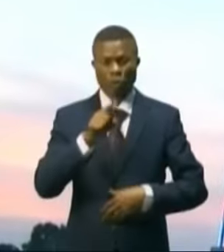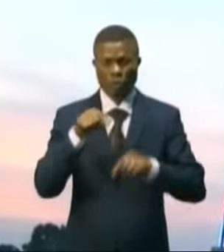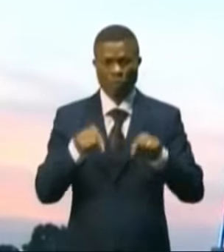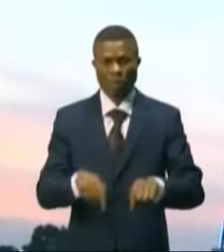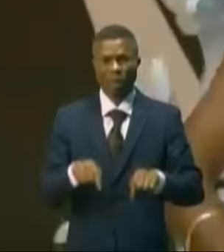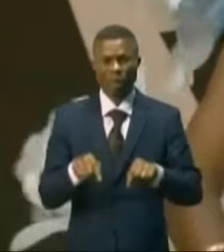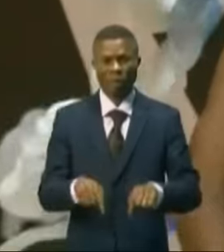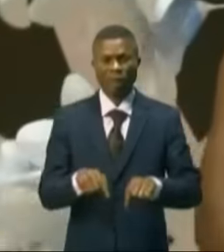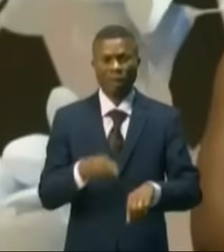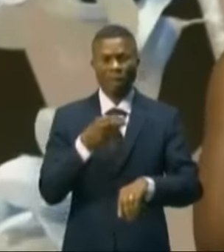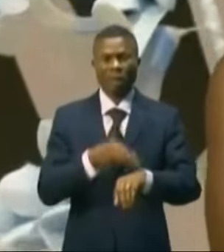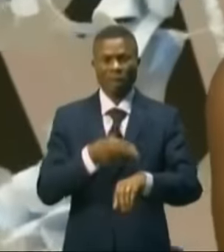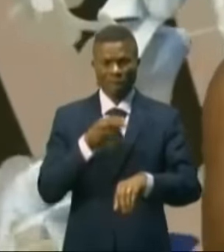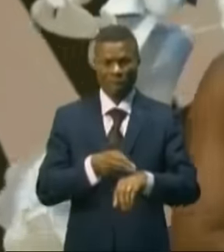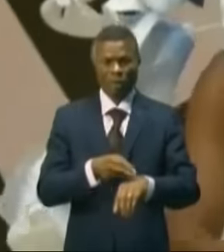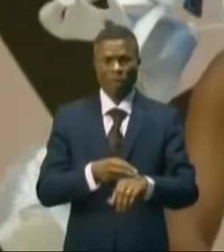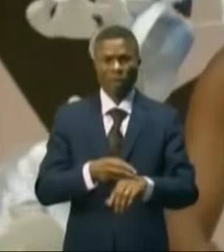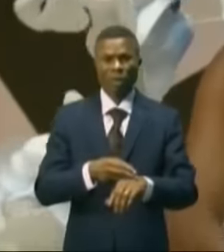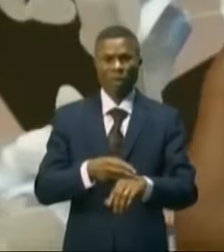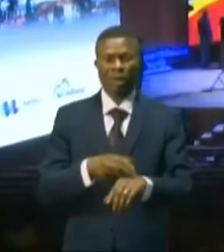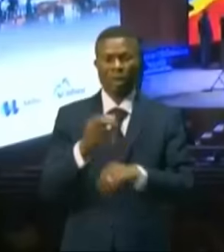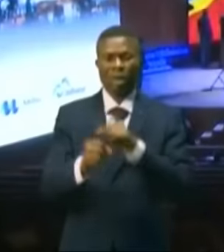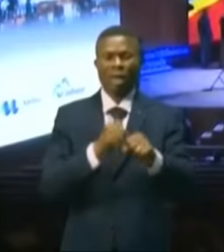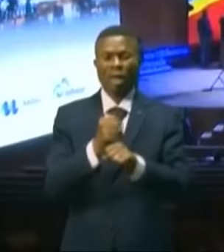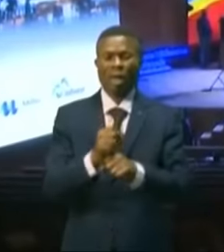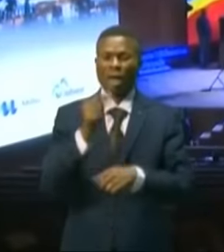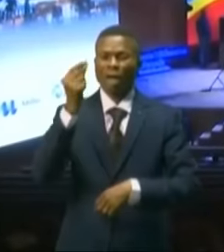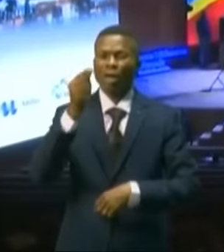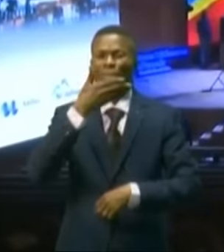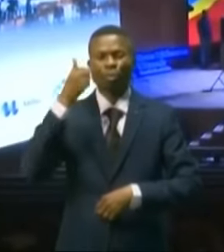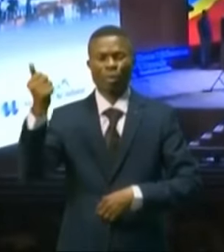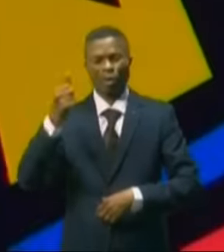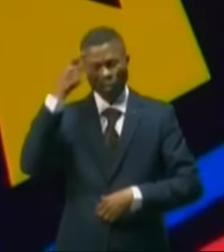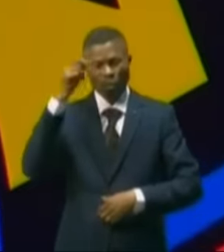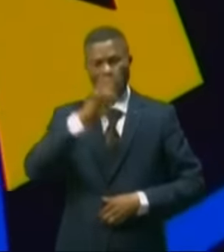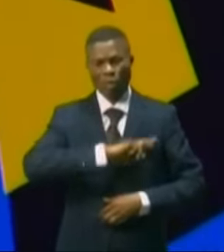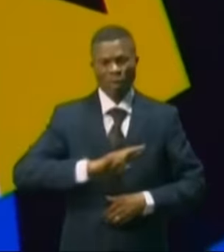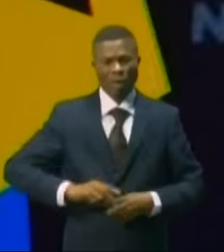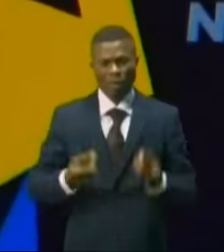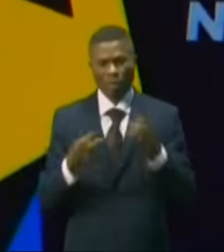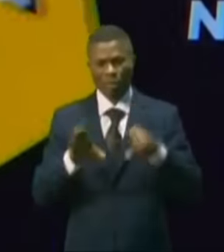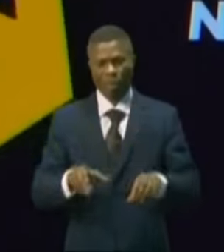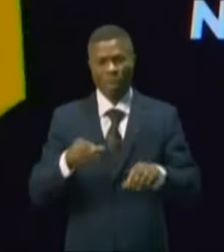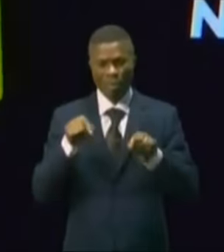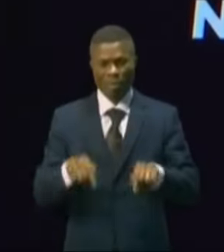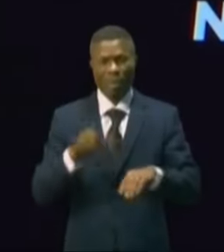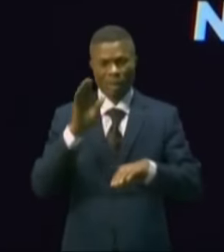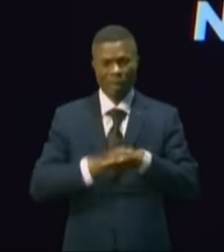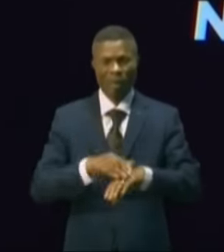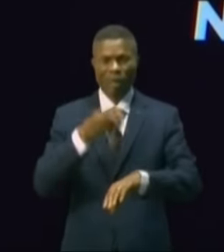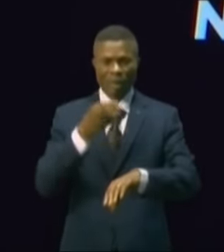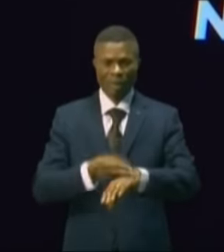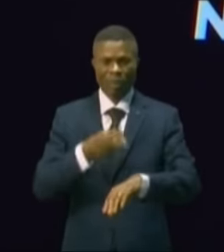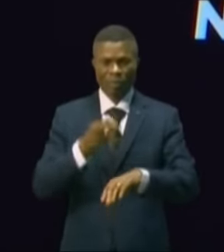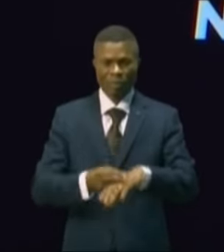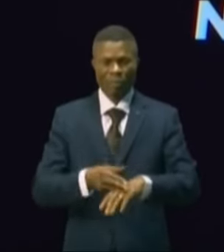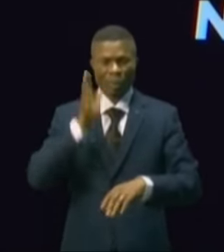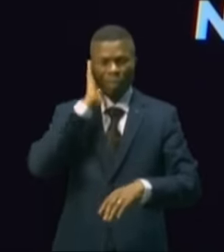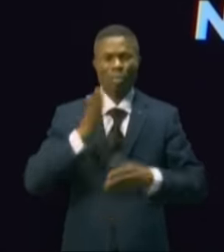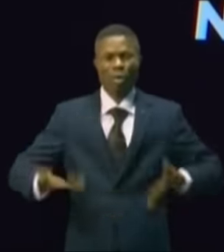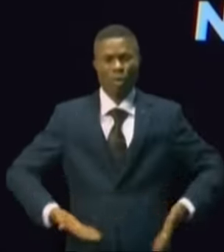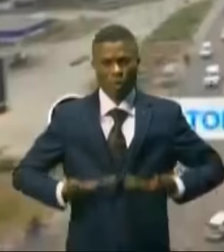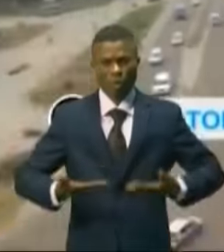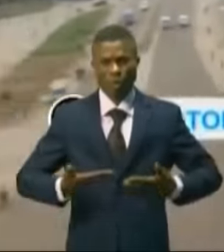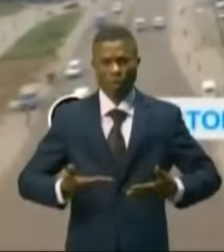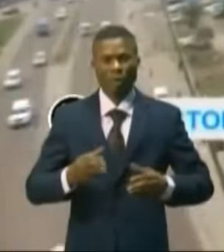pratiquement au temps de l'âge d'or pour la RDC. Nous sommes au temps de bonheur.